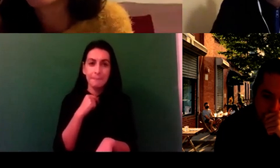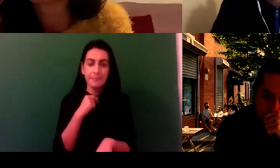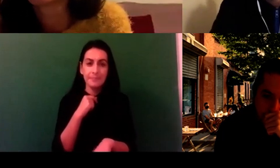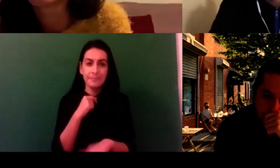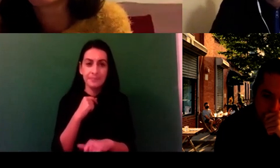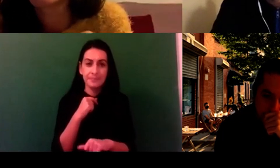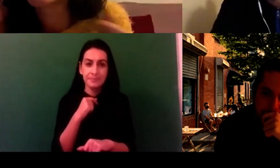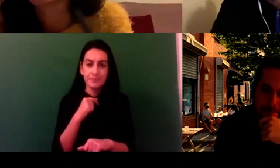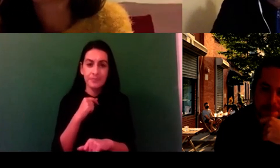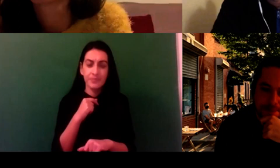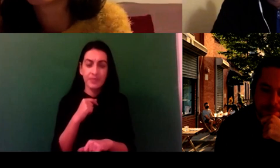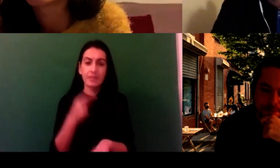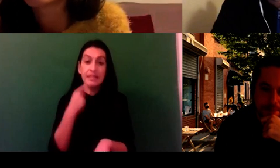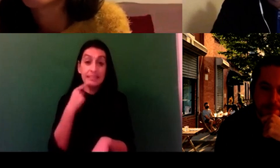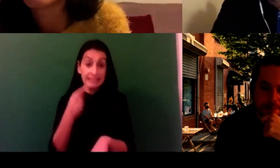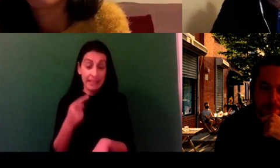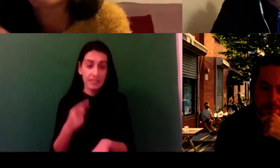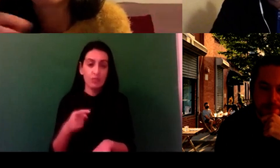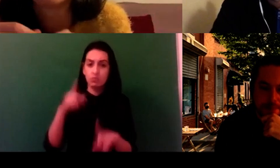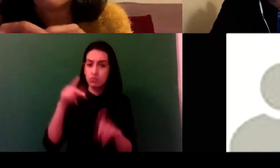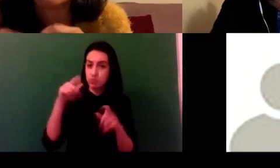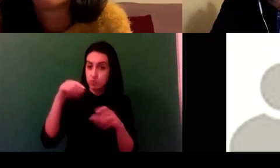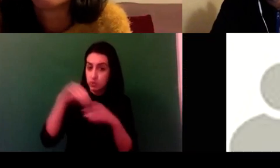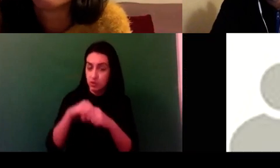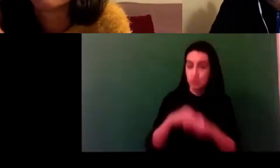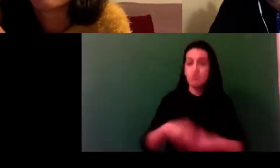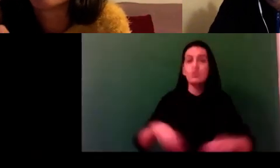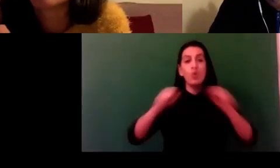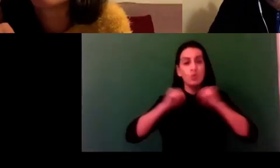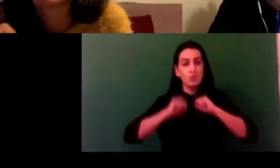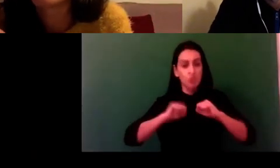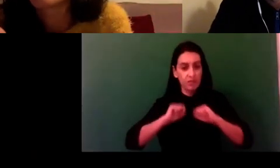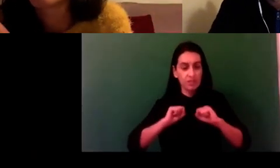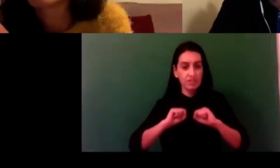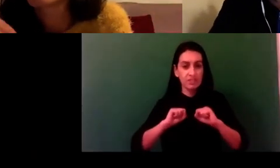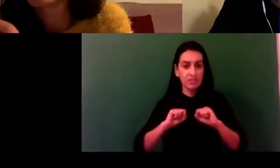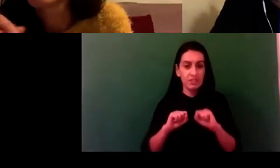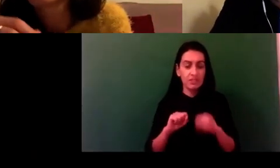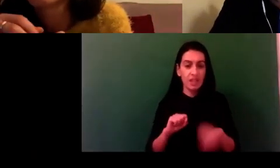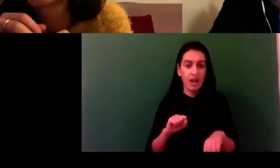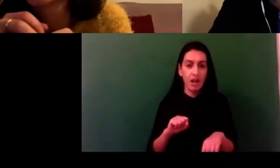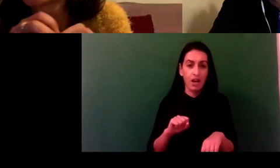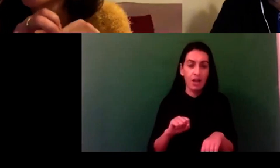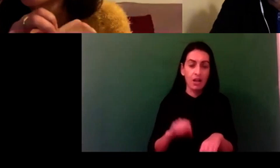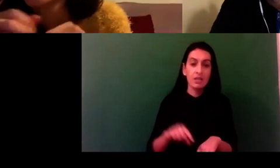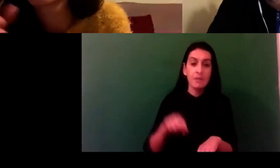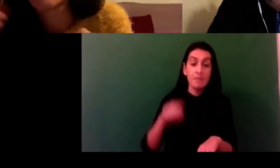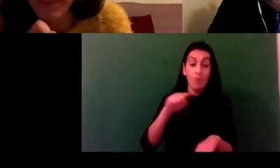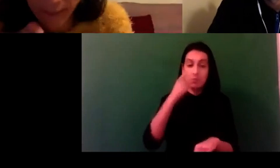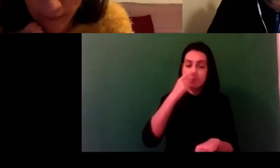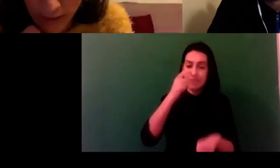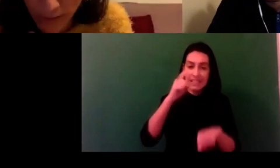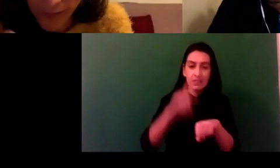katkı koyduğunda ve uğraştığında elbet bu iş bir yere bizi götürecektir diye düşünüyorum o